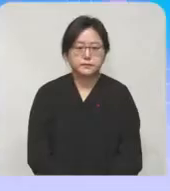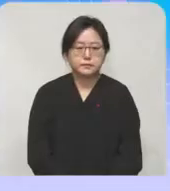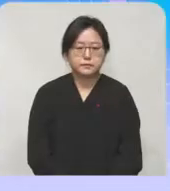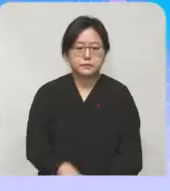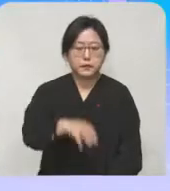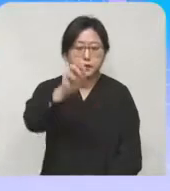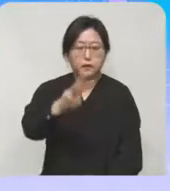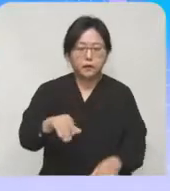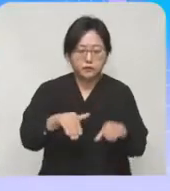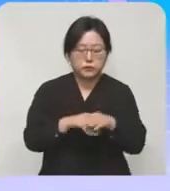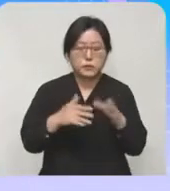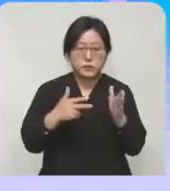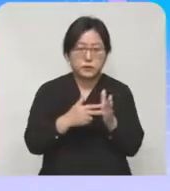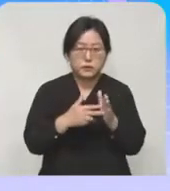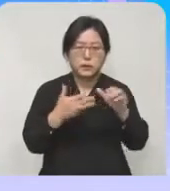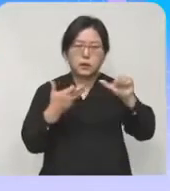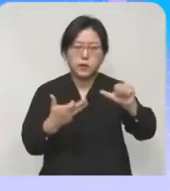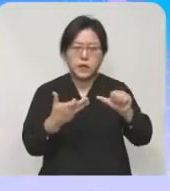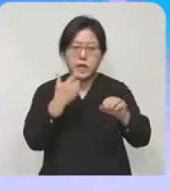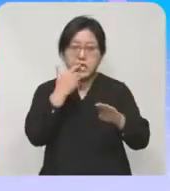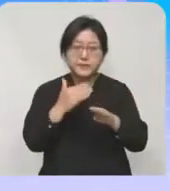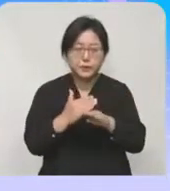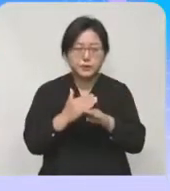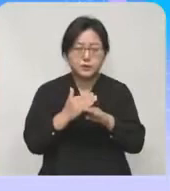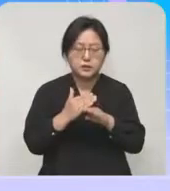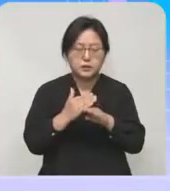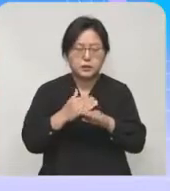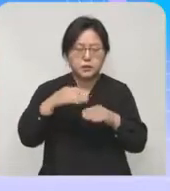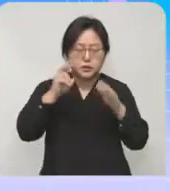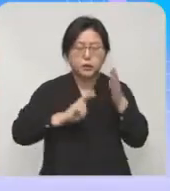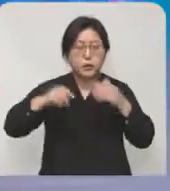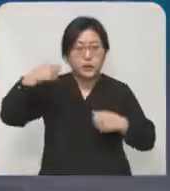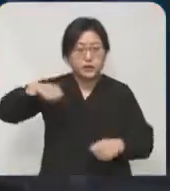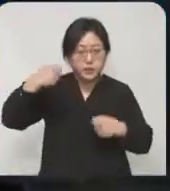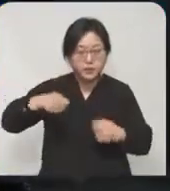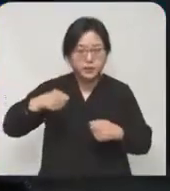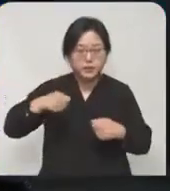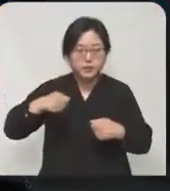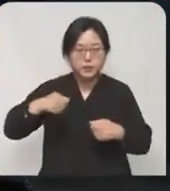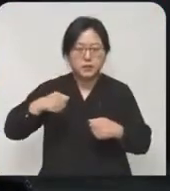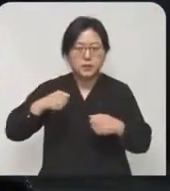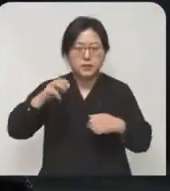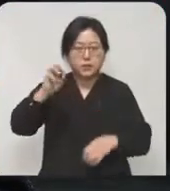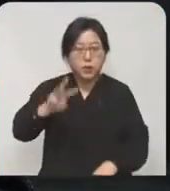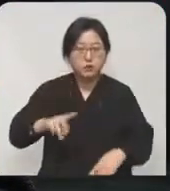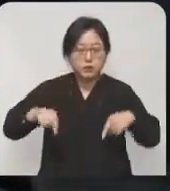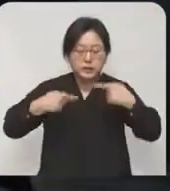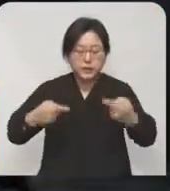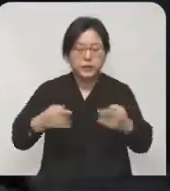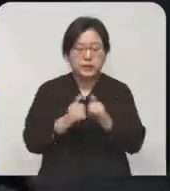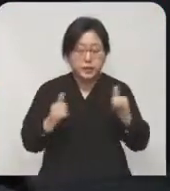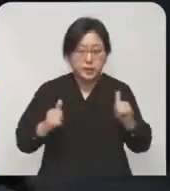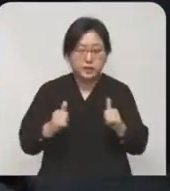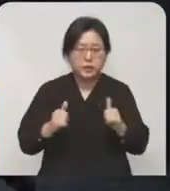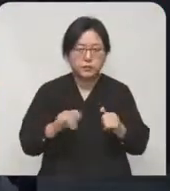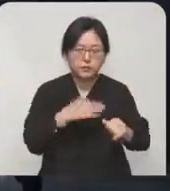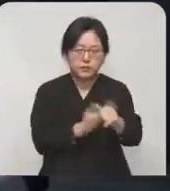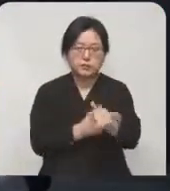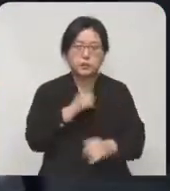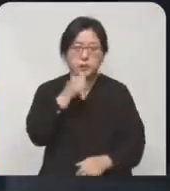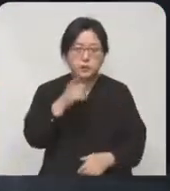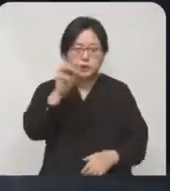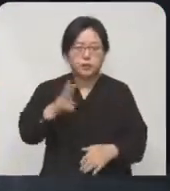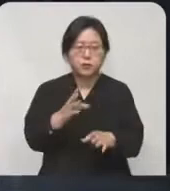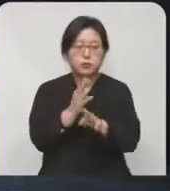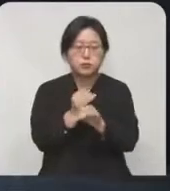환경 문화재단이 5.18 민주화 운동을 다룬 뮤지컬 역 광주의 참 10 배우를 모집합니다 기온 자격은 환기에